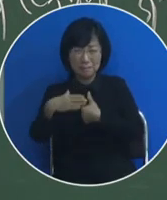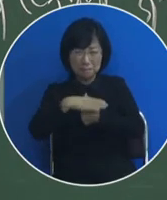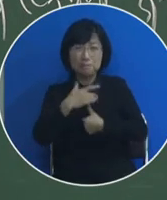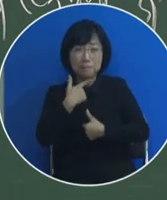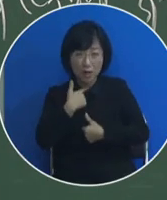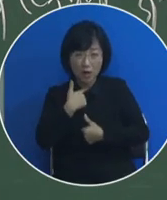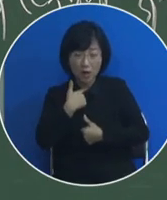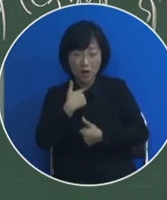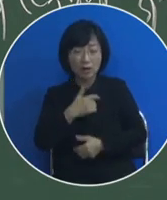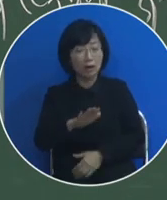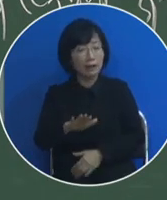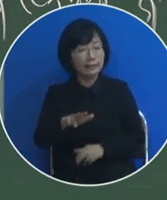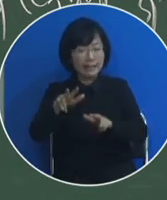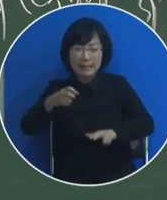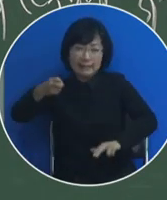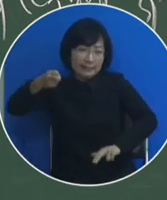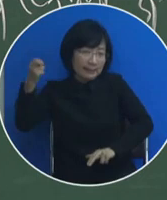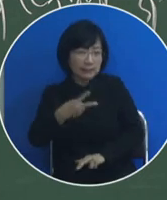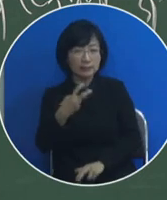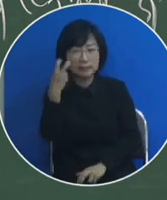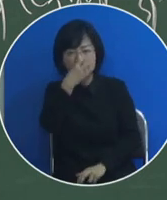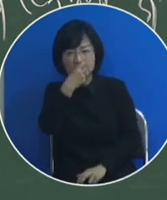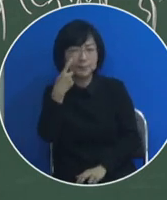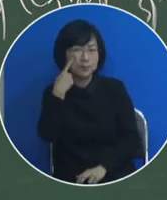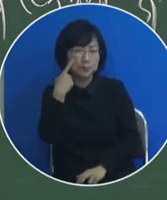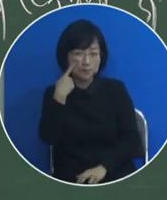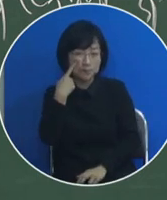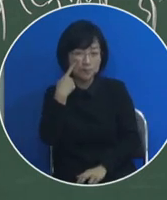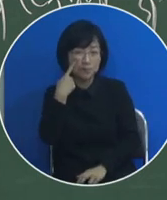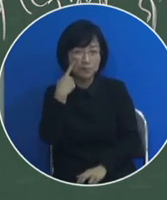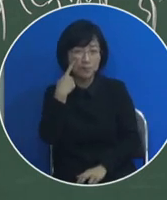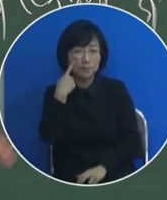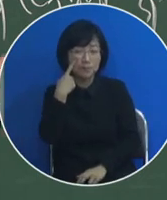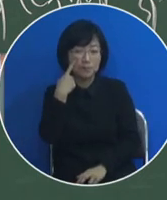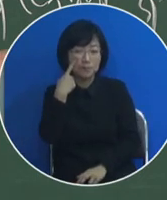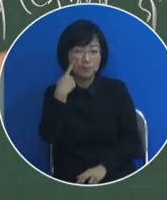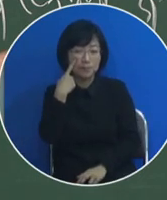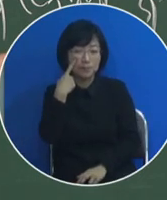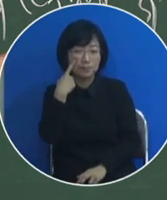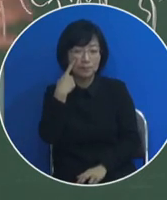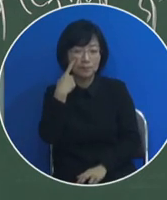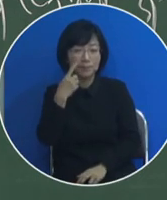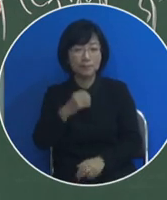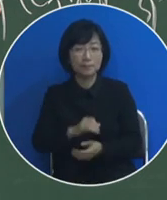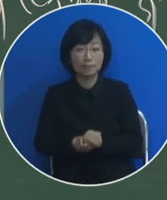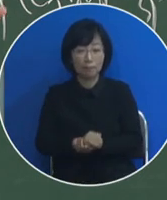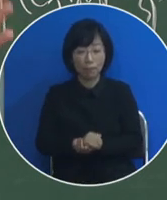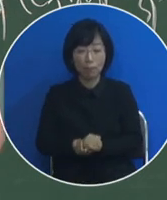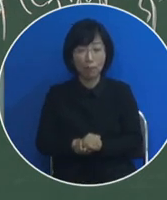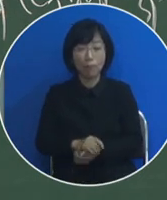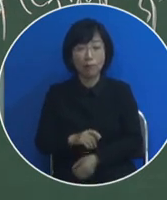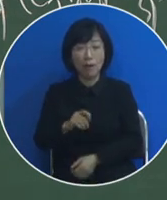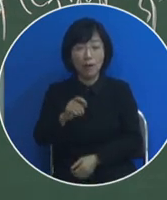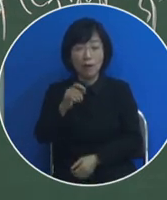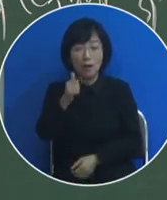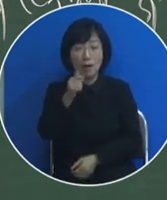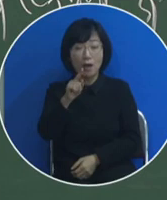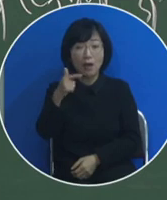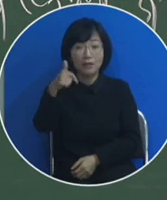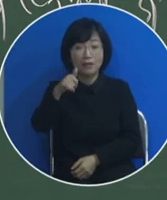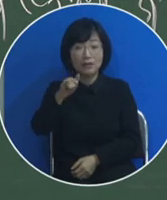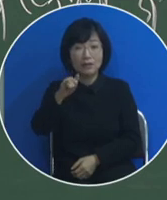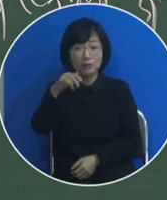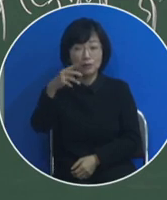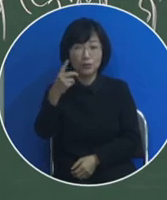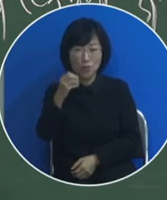합동척에서 재검하자 이래 된 겁니다. Now the Habdong denomination saying this, let's re-examine this. 아니, 한기총이 저렇게 하니까 재검하자. Because the CCK is doing it, they're